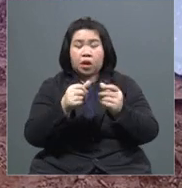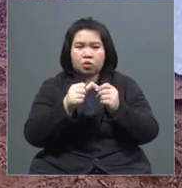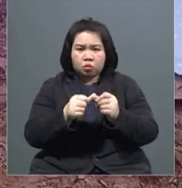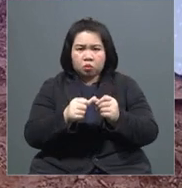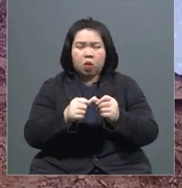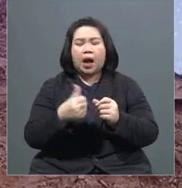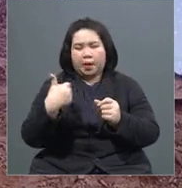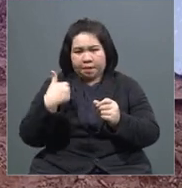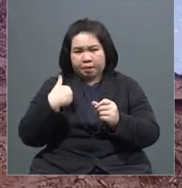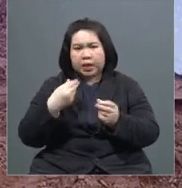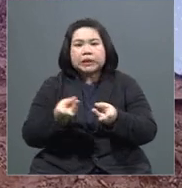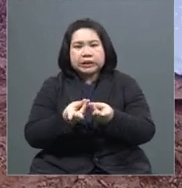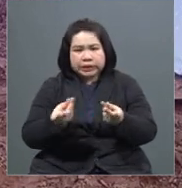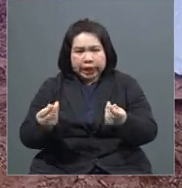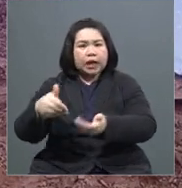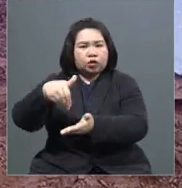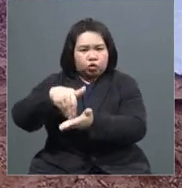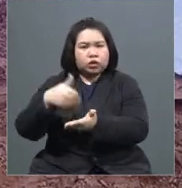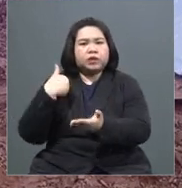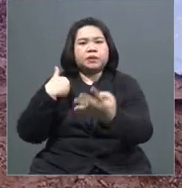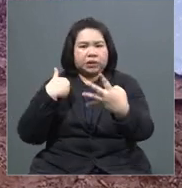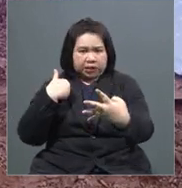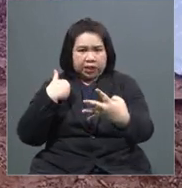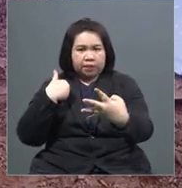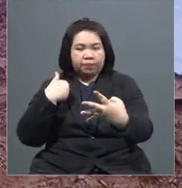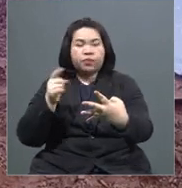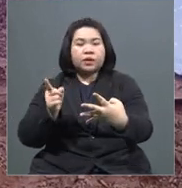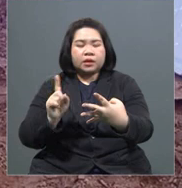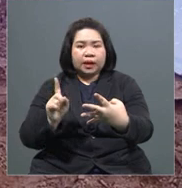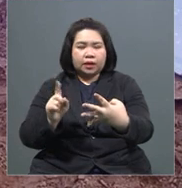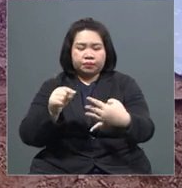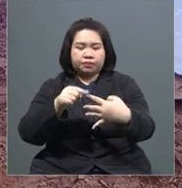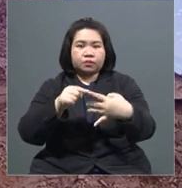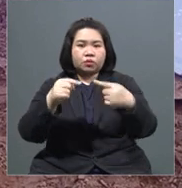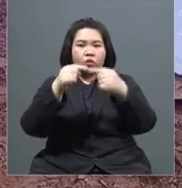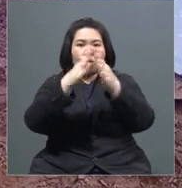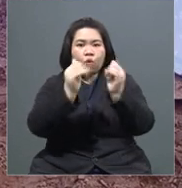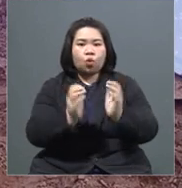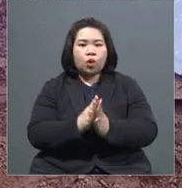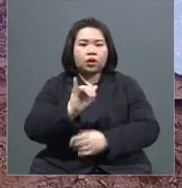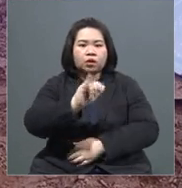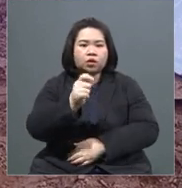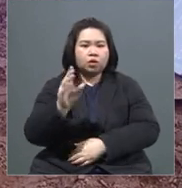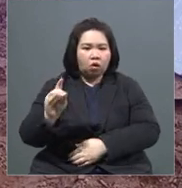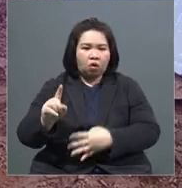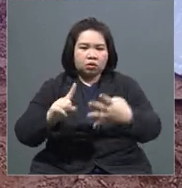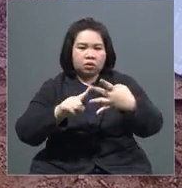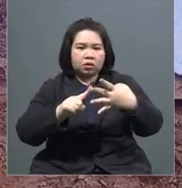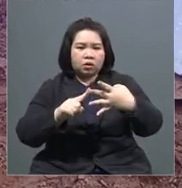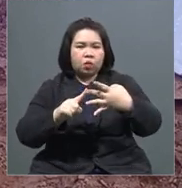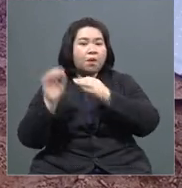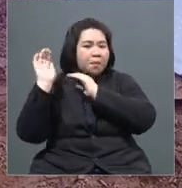ดจุดรับทรายฟรี4จุดด้วยกันค่ะก็คือที่บริเวณวัดยอดแก้ววัดป่าพร้าววัดโ